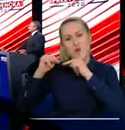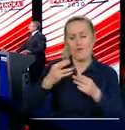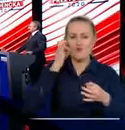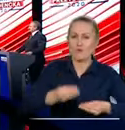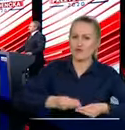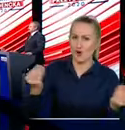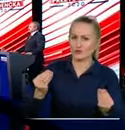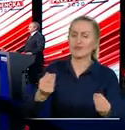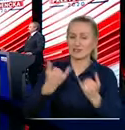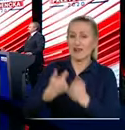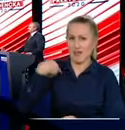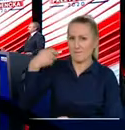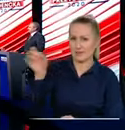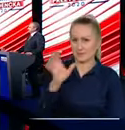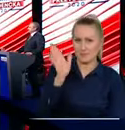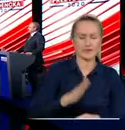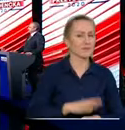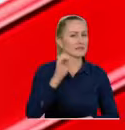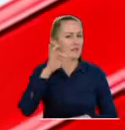Dziękuję. Stanisław Żółtek.